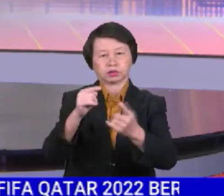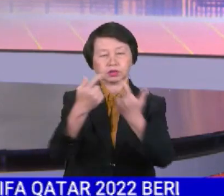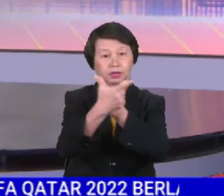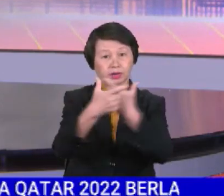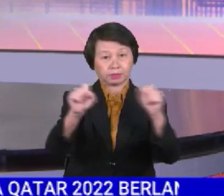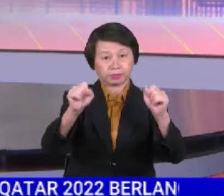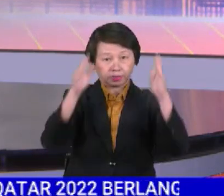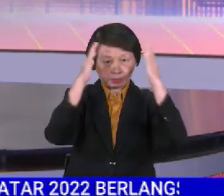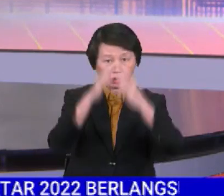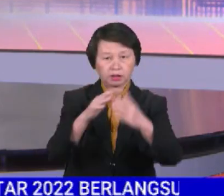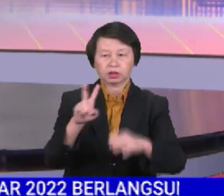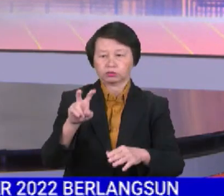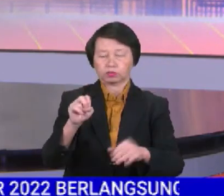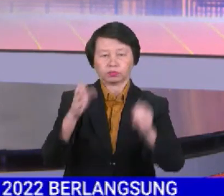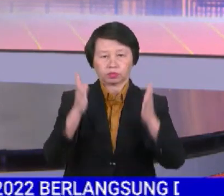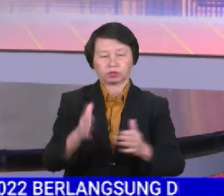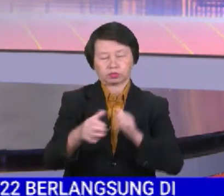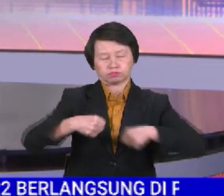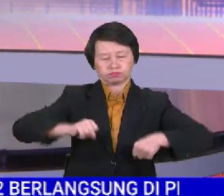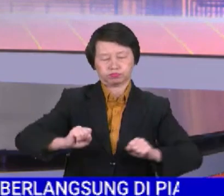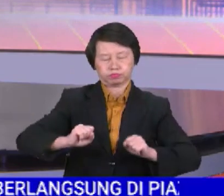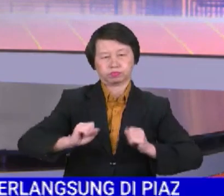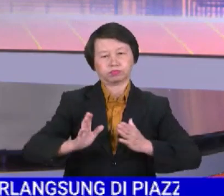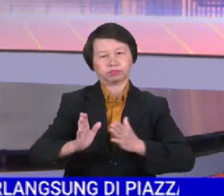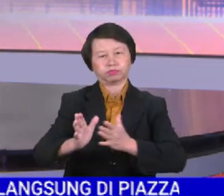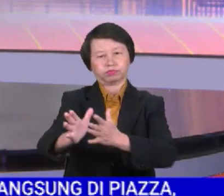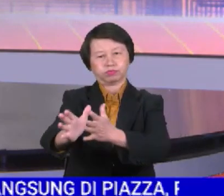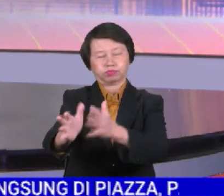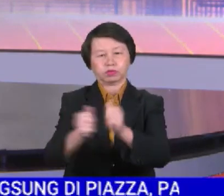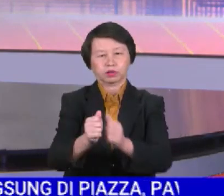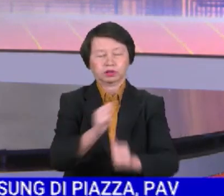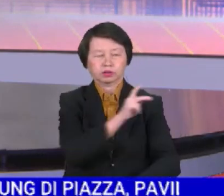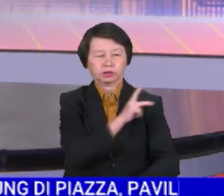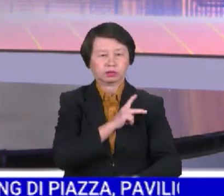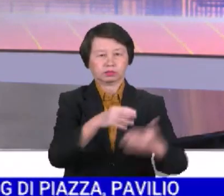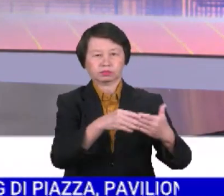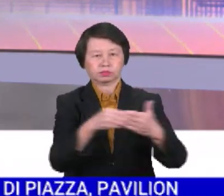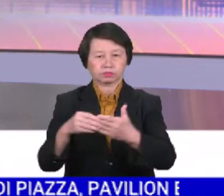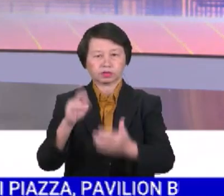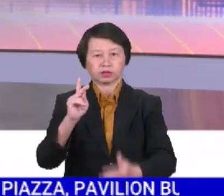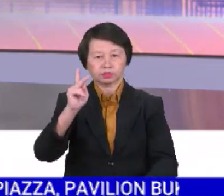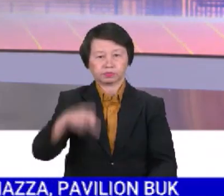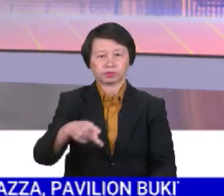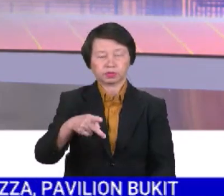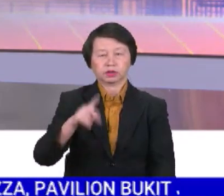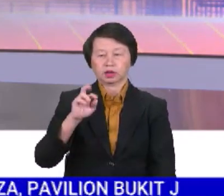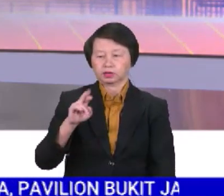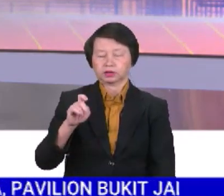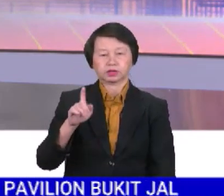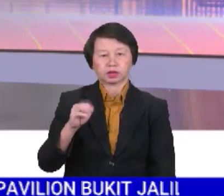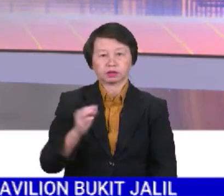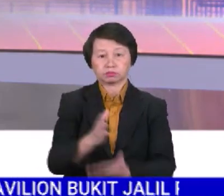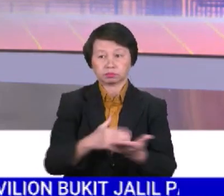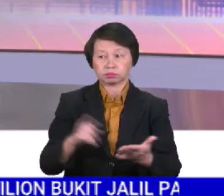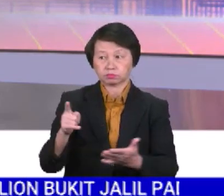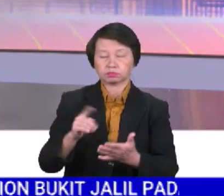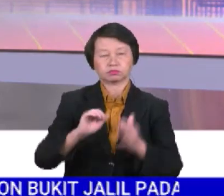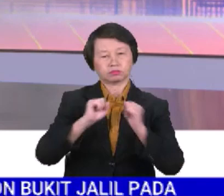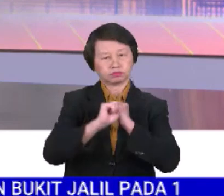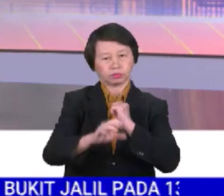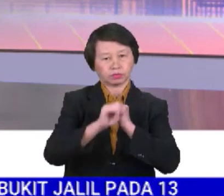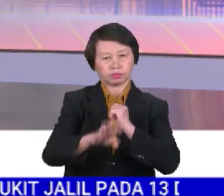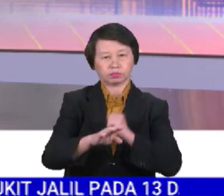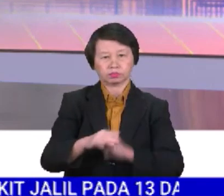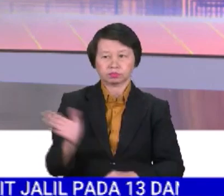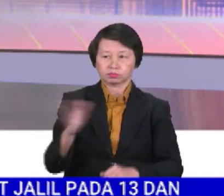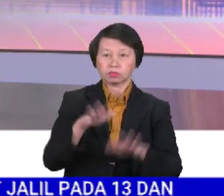Pahang. 20 penunggang motosikal terlibat diketuai Ketua Pengarah Penyiaran Datuk Cik Roslan Cik Daud yang merupakan sebahagian rangka promosi